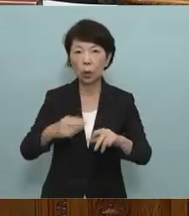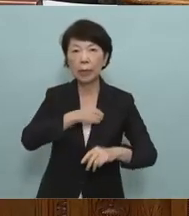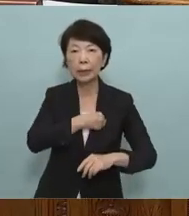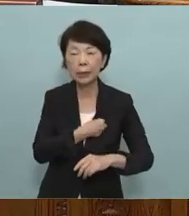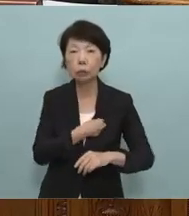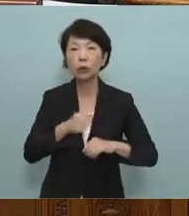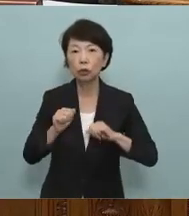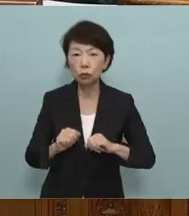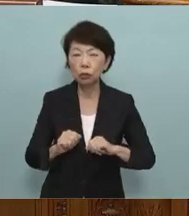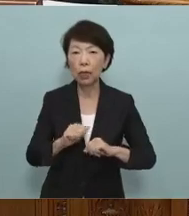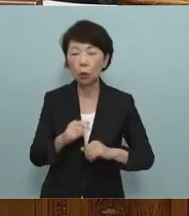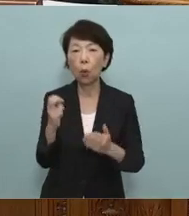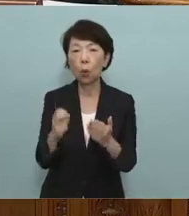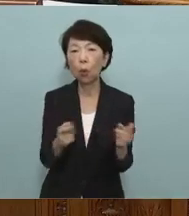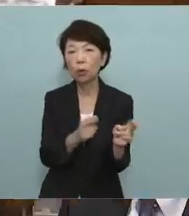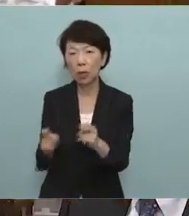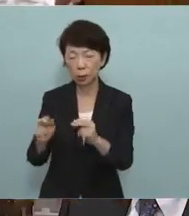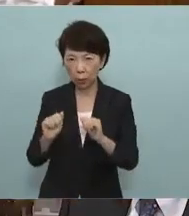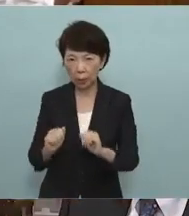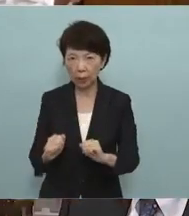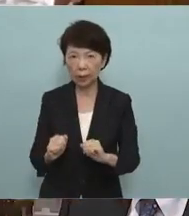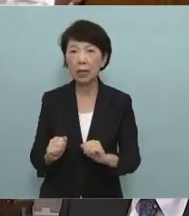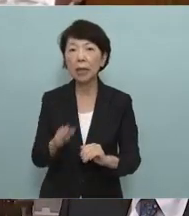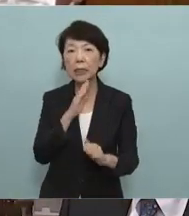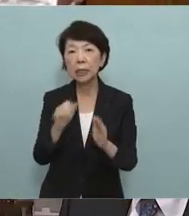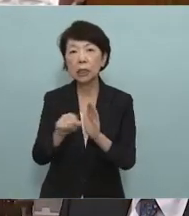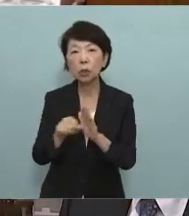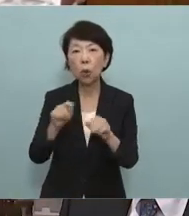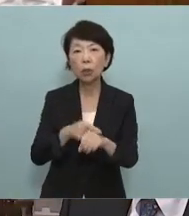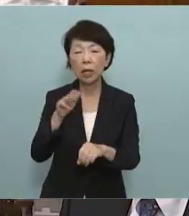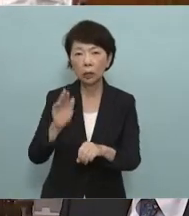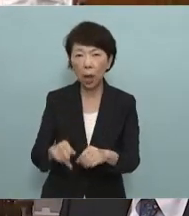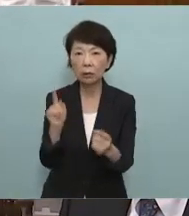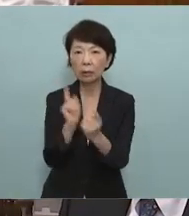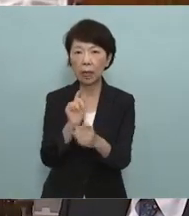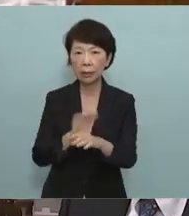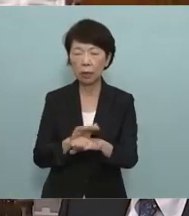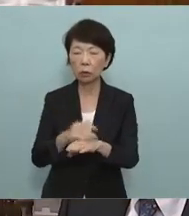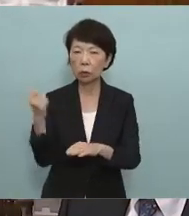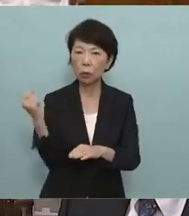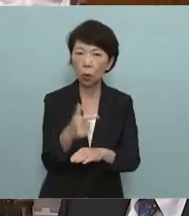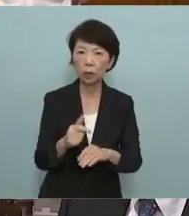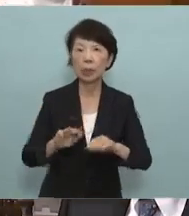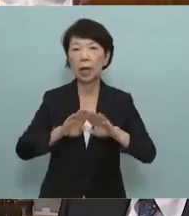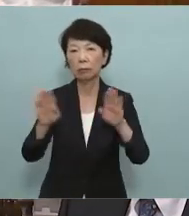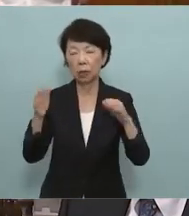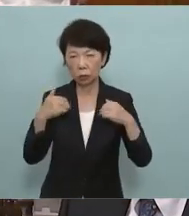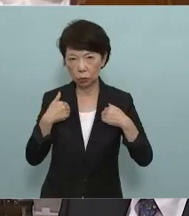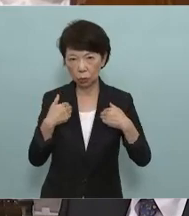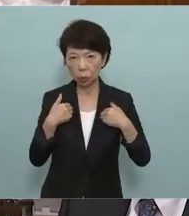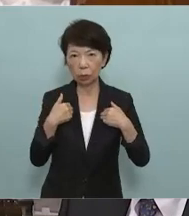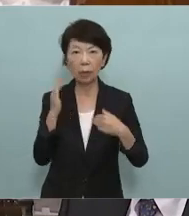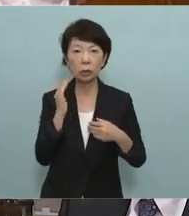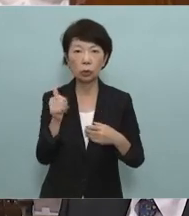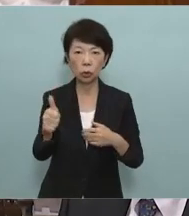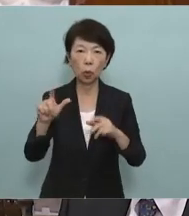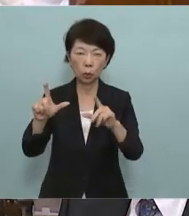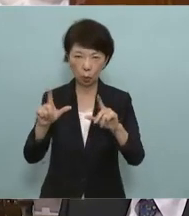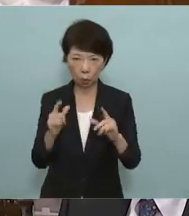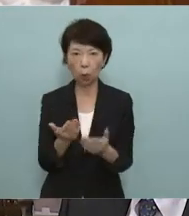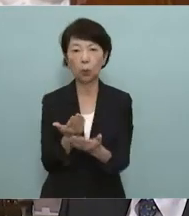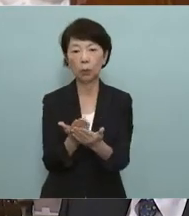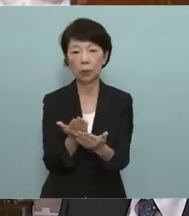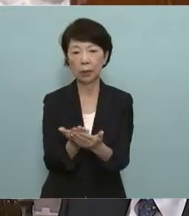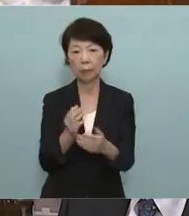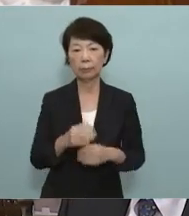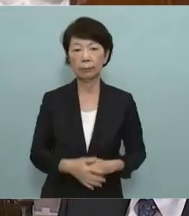るなど、法整備を行い、実効性のある対策を早期に講じるべきと考えますが、総理の答弁を求